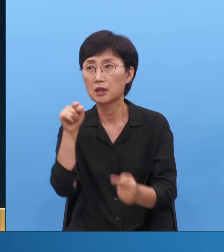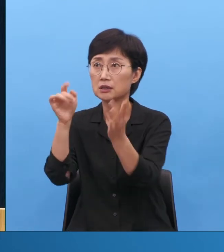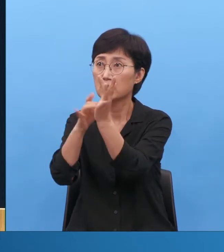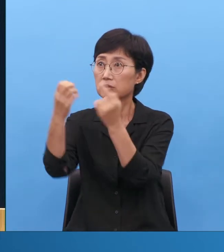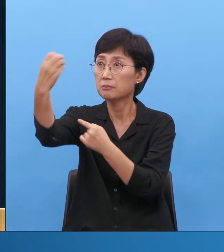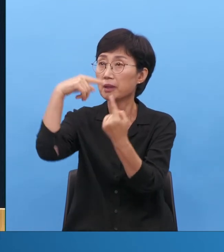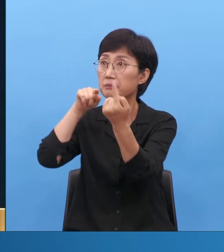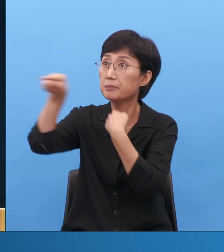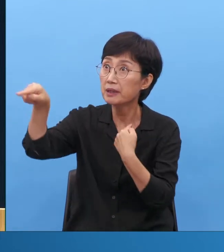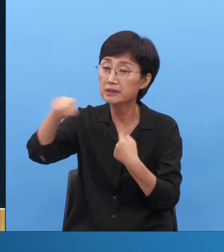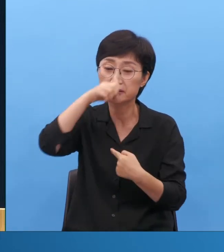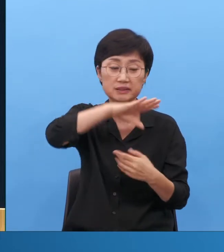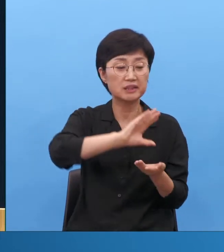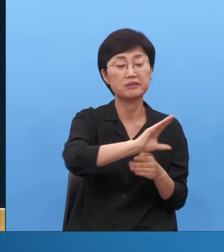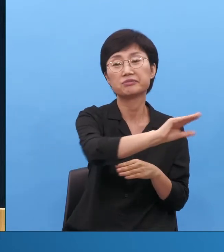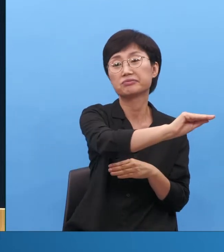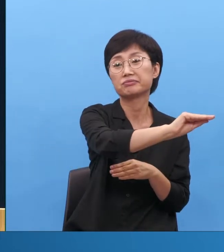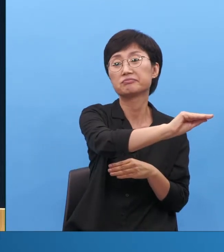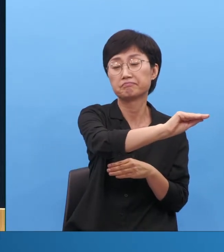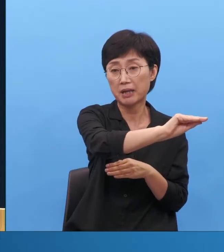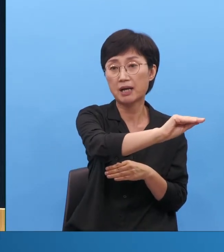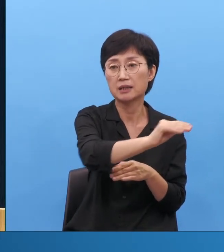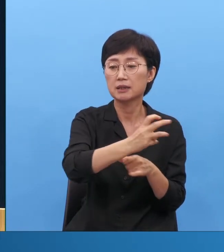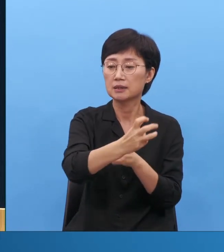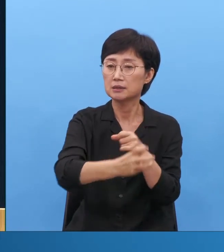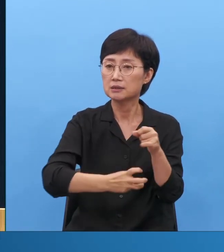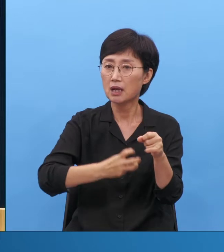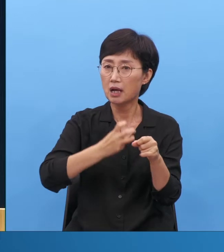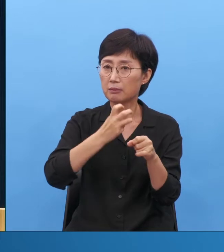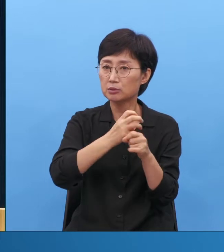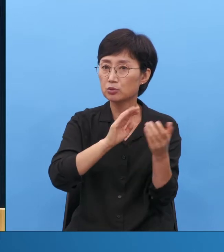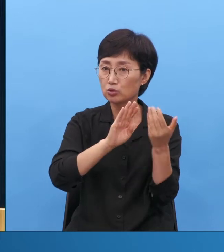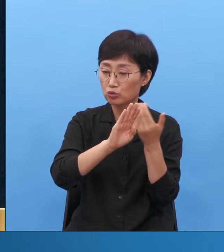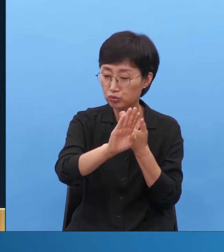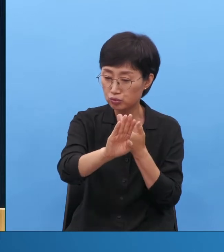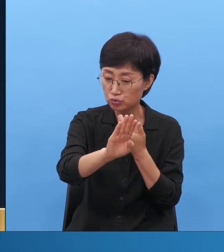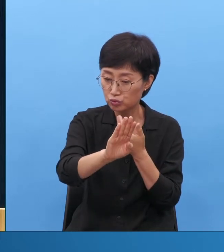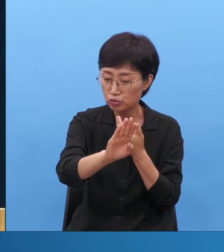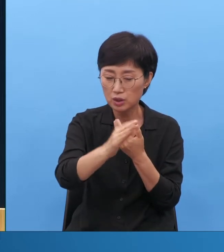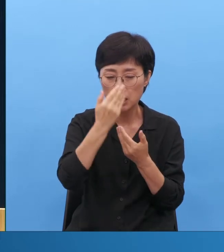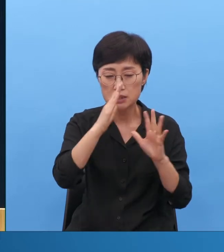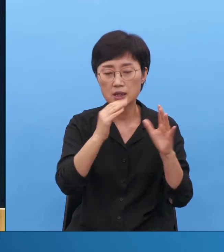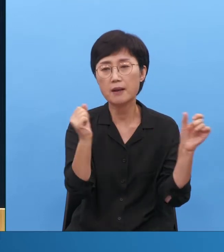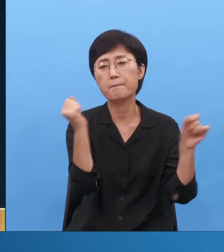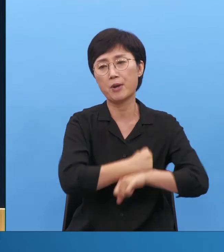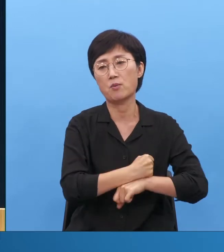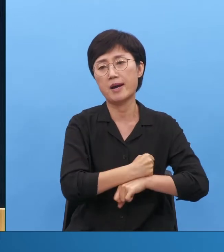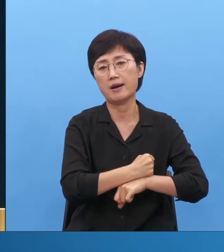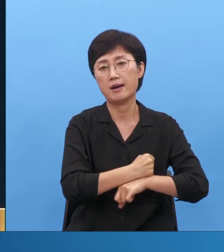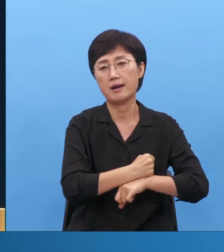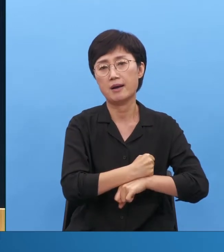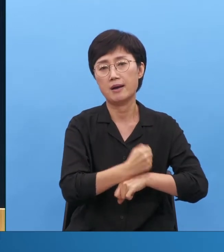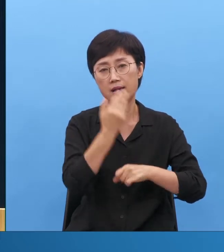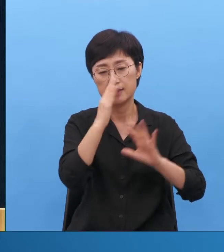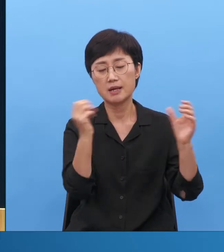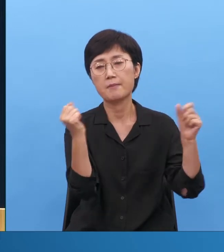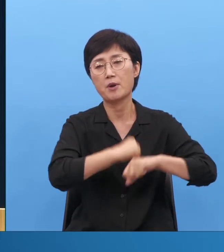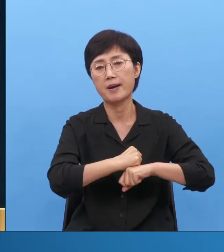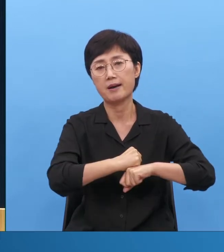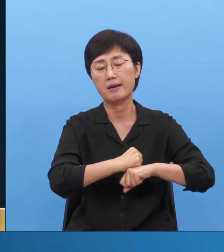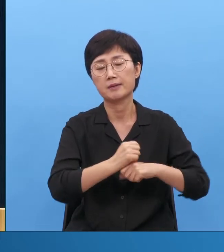way. 그러고 딱 30년 지나는 해 이스라엘은 멸망받았습니다. And then in 30 years' time, Israel faced